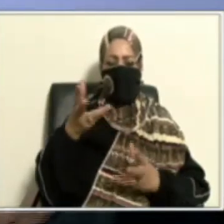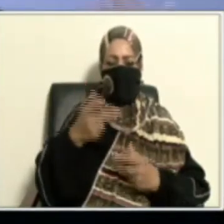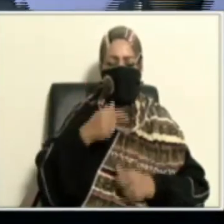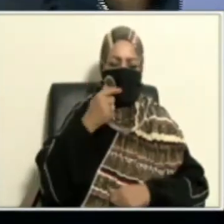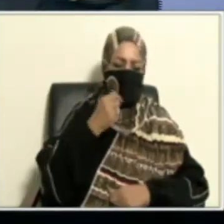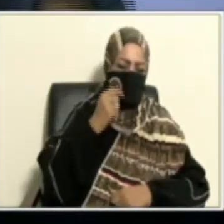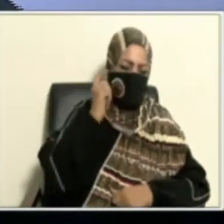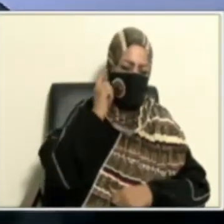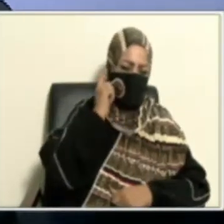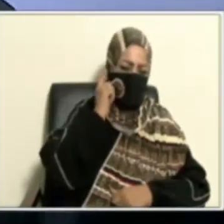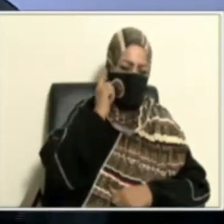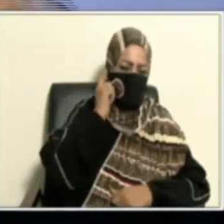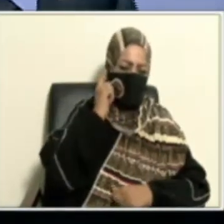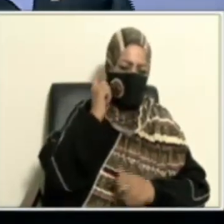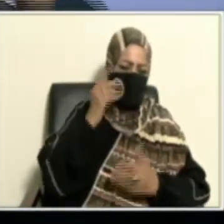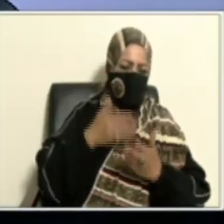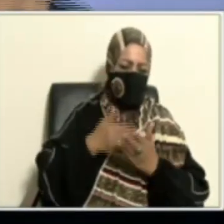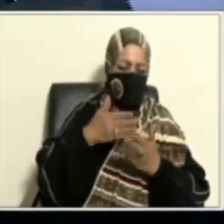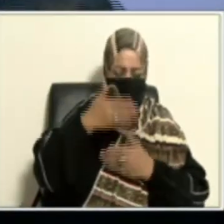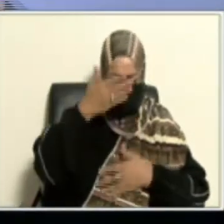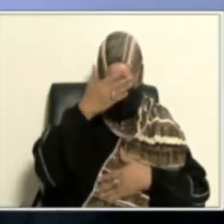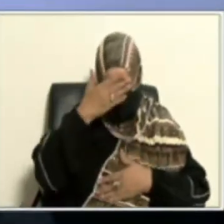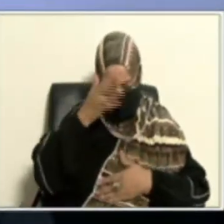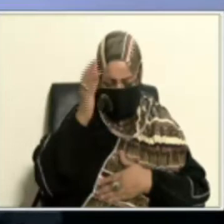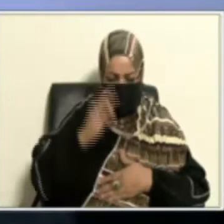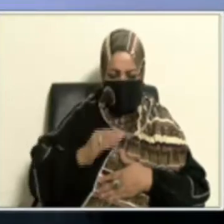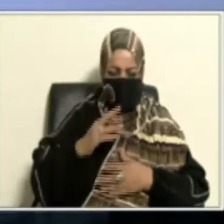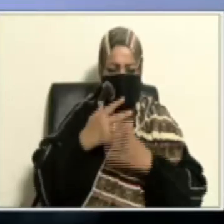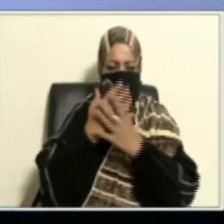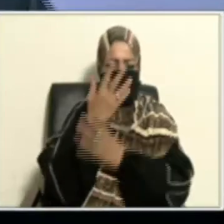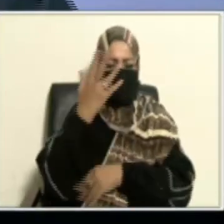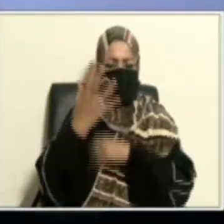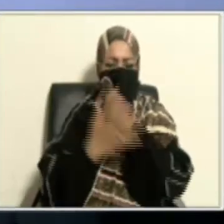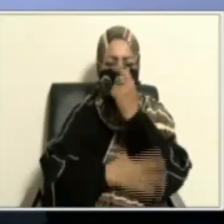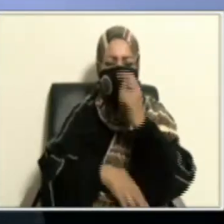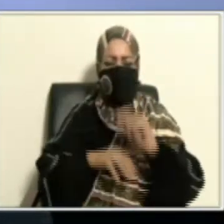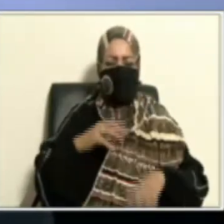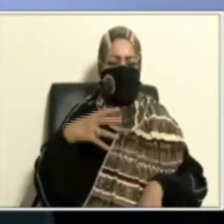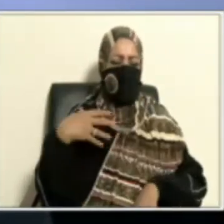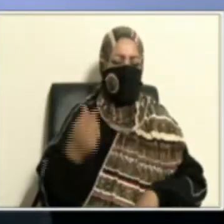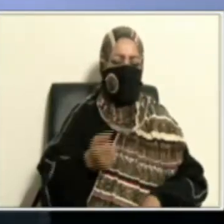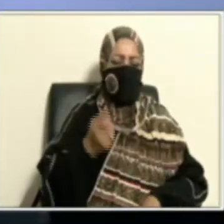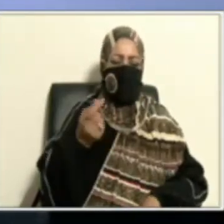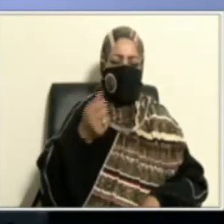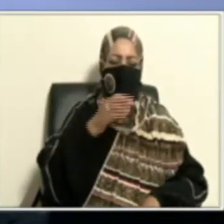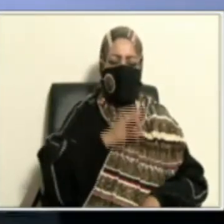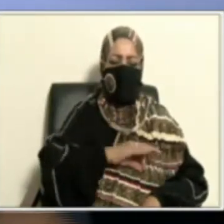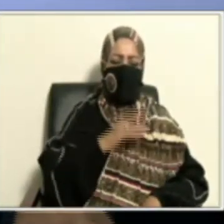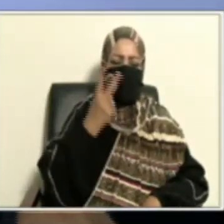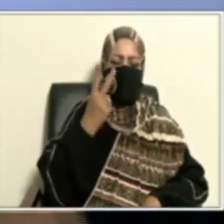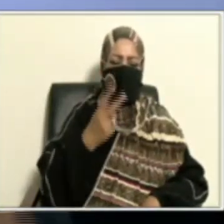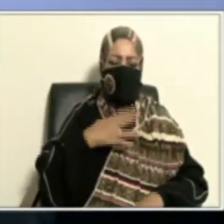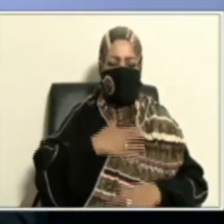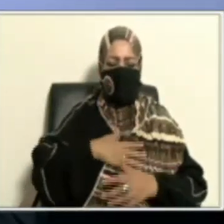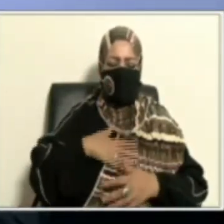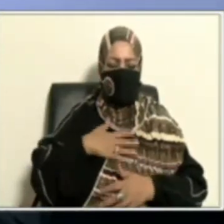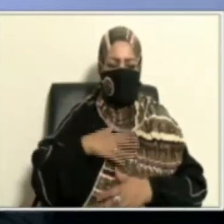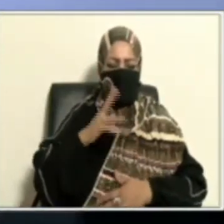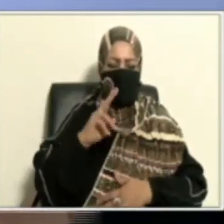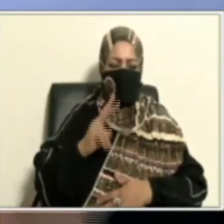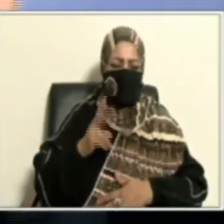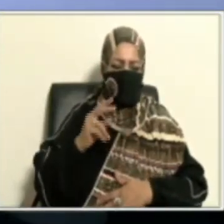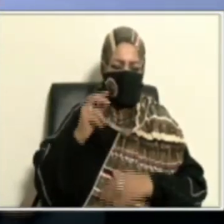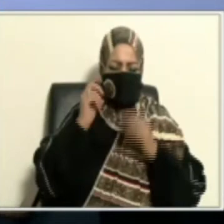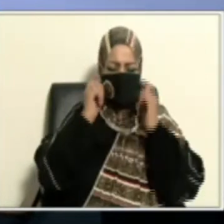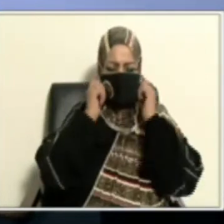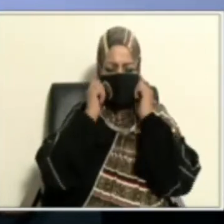احنا، ودرنا واحد، ودرنا جاكوزي، ودرنا أشياء رهيبة يعني. فهل هذا اختراع في العبادة؟